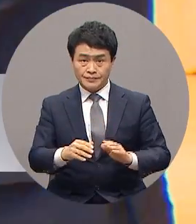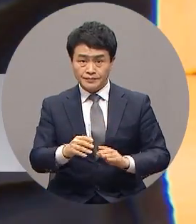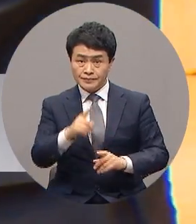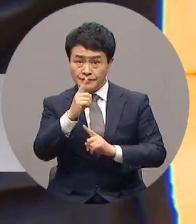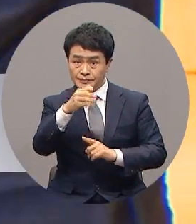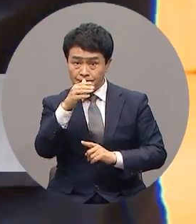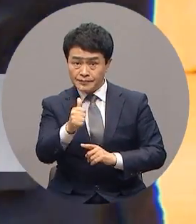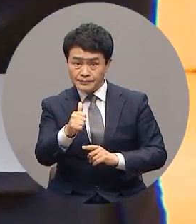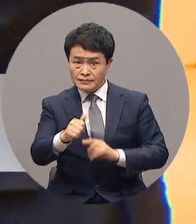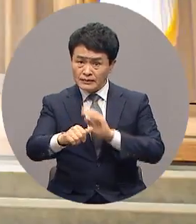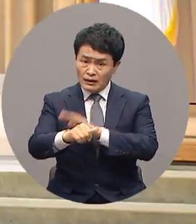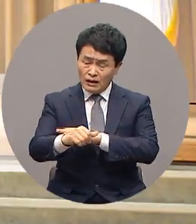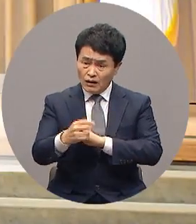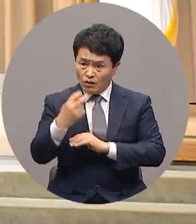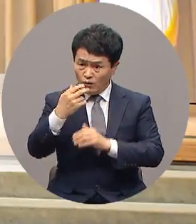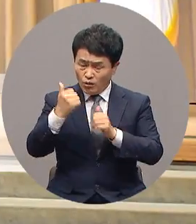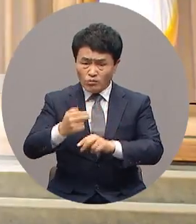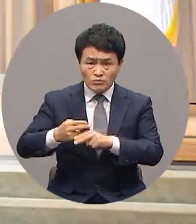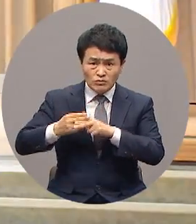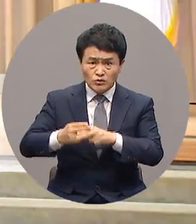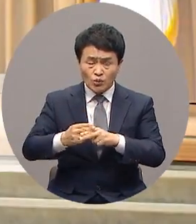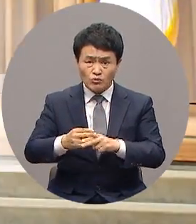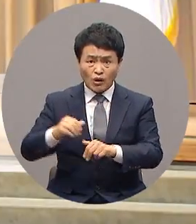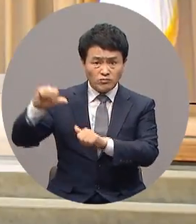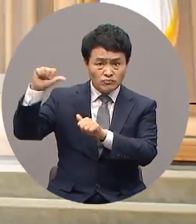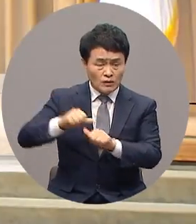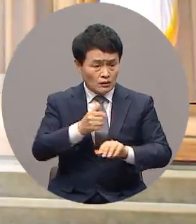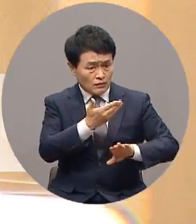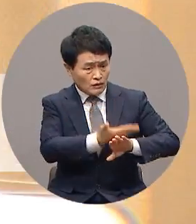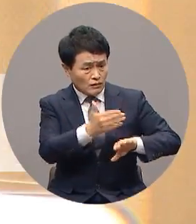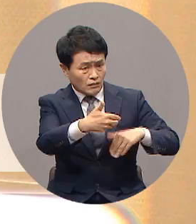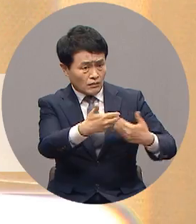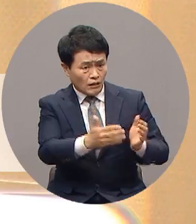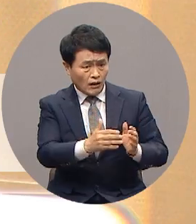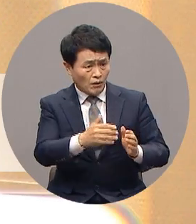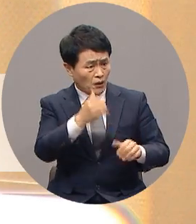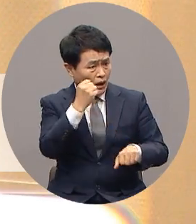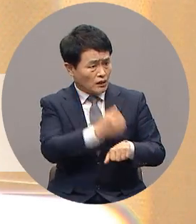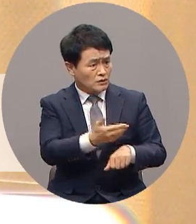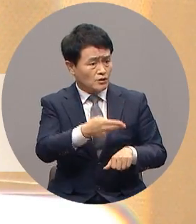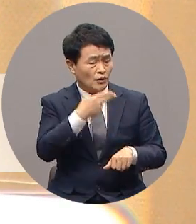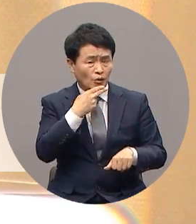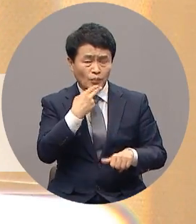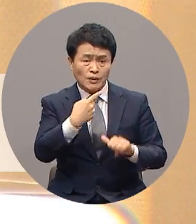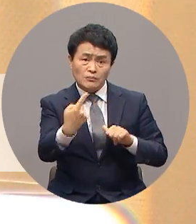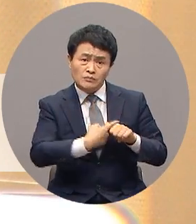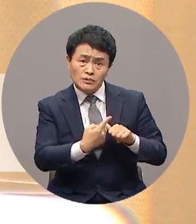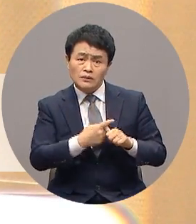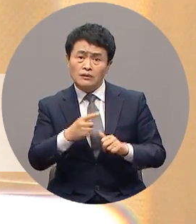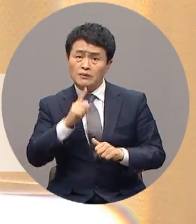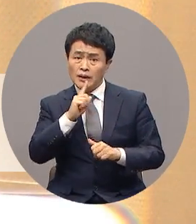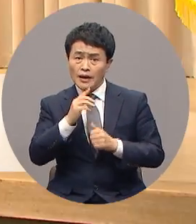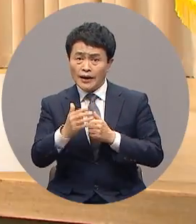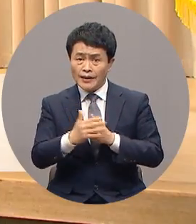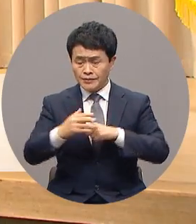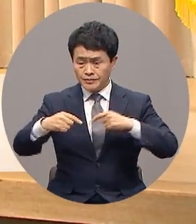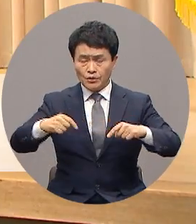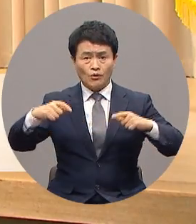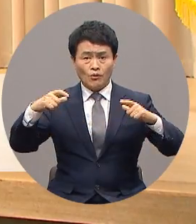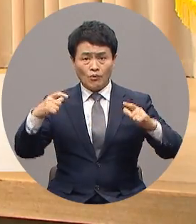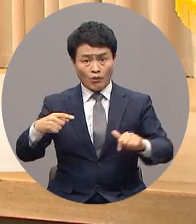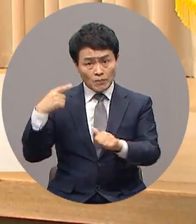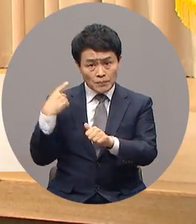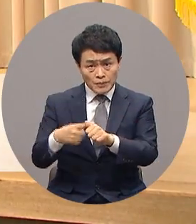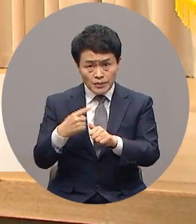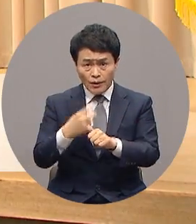총장은 한쪽에서는 검찰 독재라 저주하고 한쪽에서는 아무 일도 해낸 것이 없다고 비난한다며 정치권에 대한